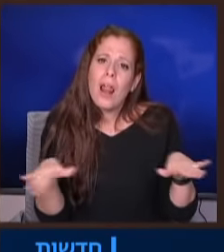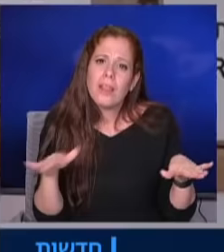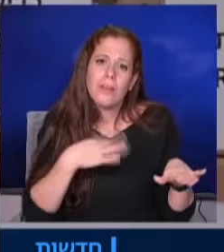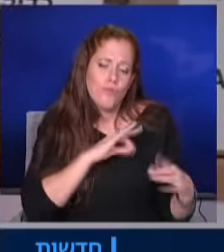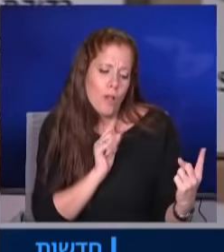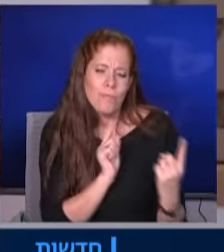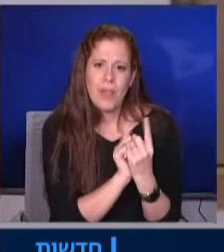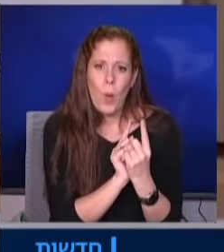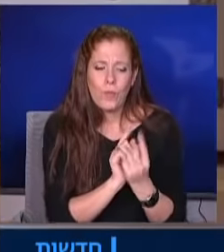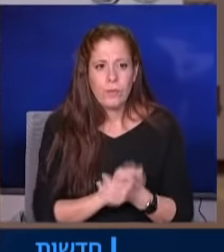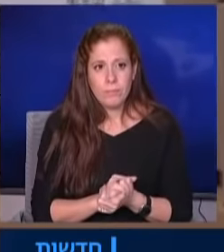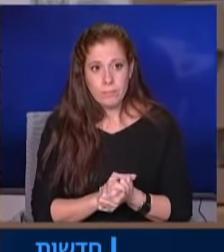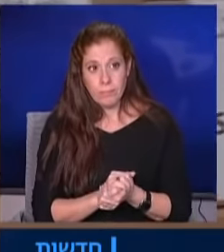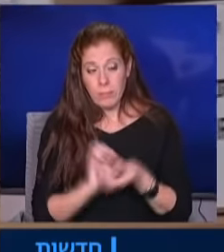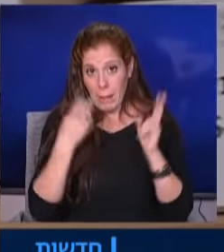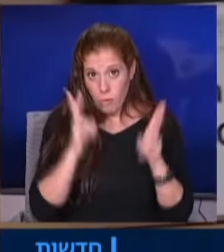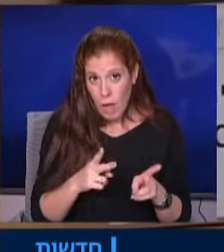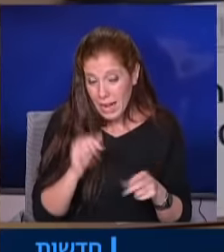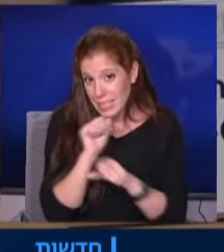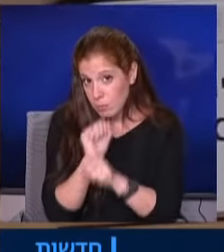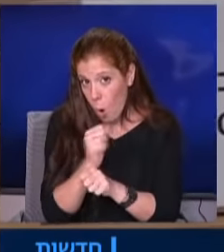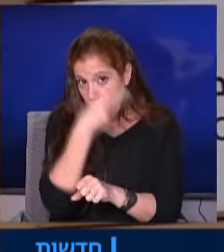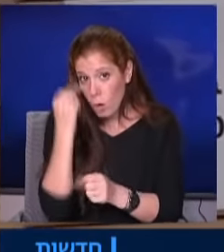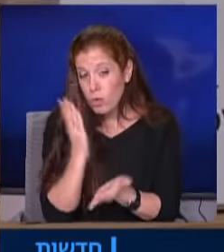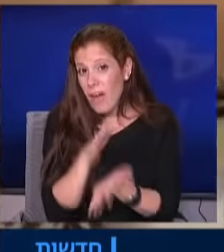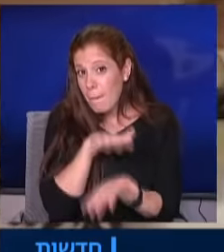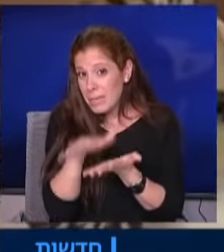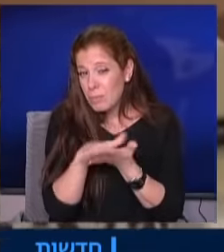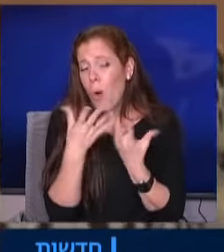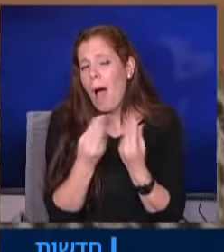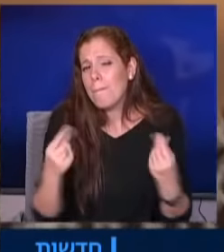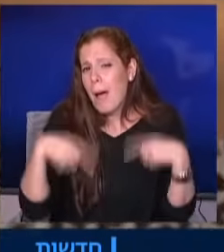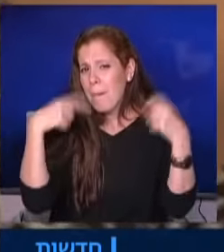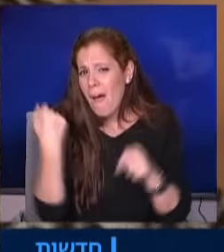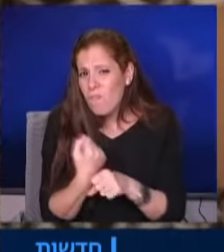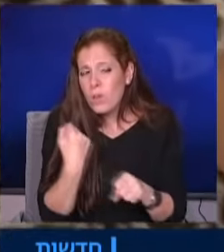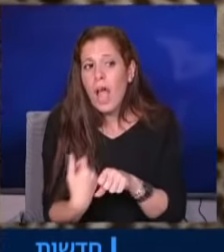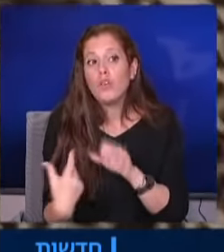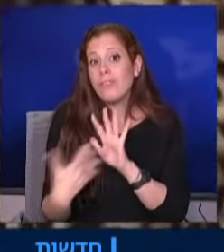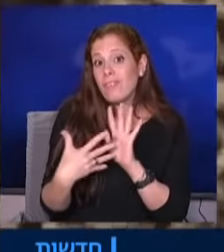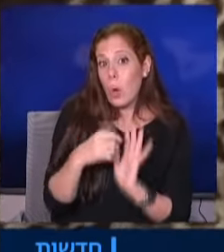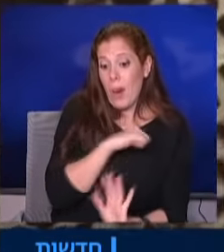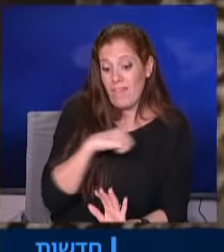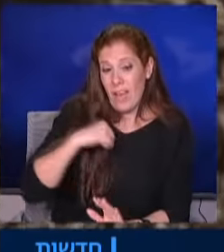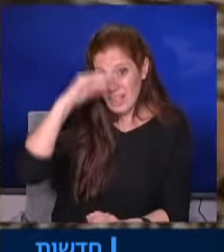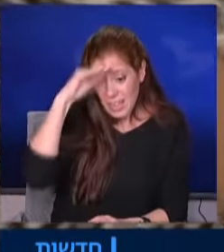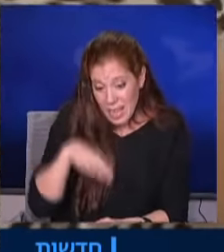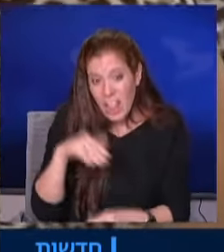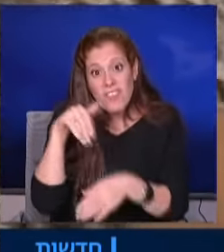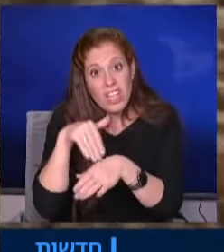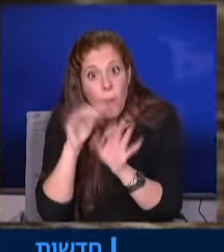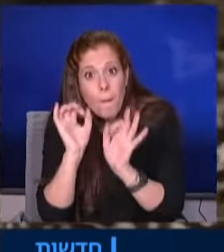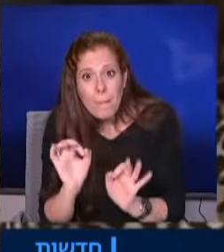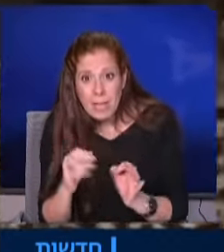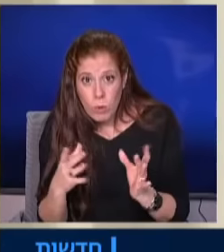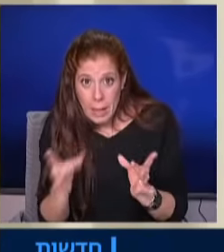מקרוב. האם אפשר לסמוך על הורים שכבר בזבזו ימי עבודה רבים, שיבדקו עצמאית את הילד וידווחו אמת אם נדבק?